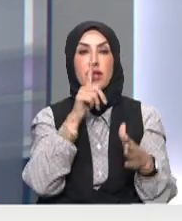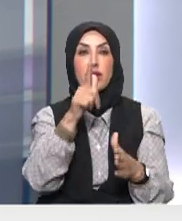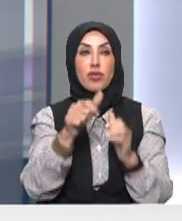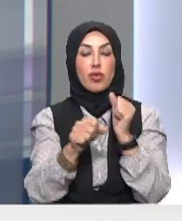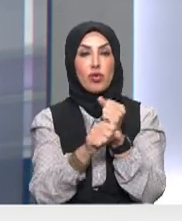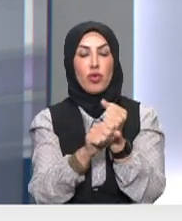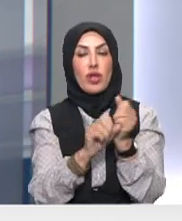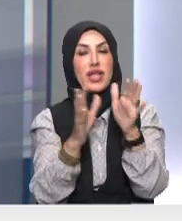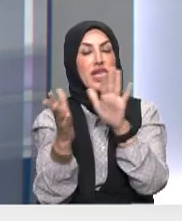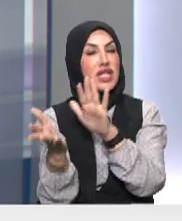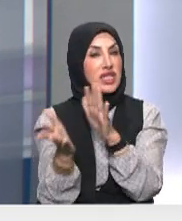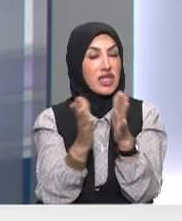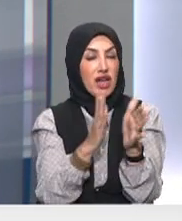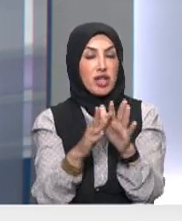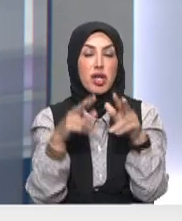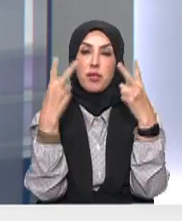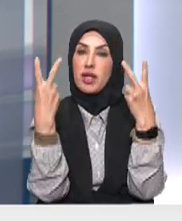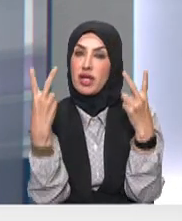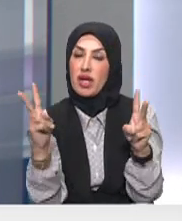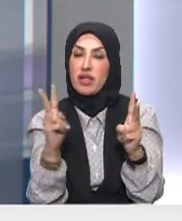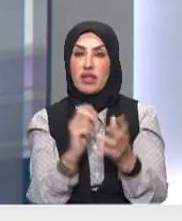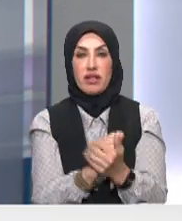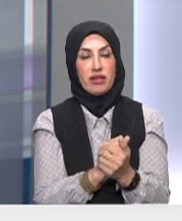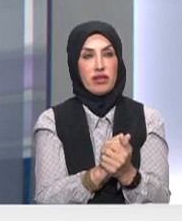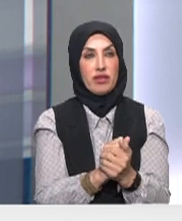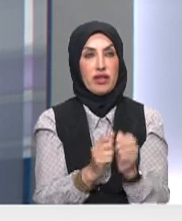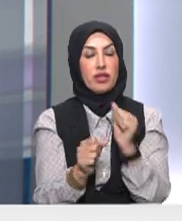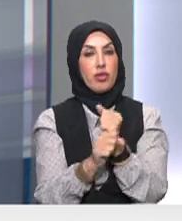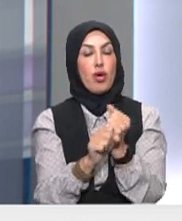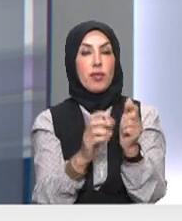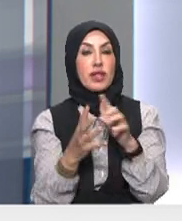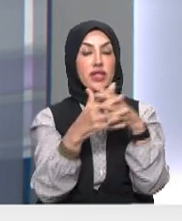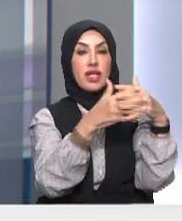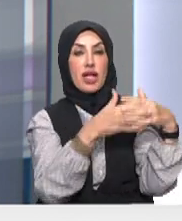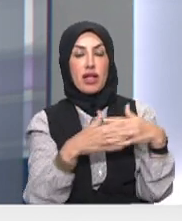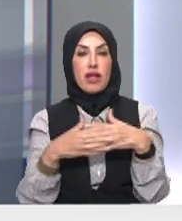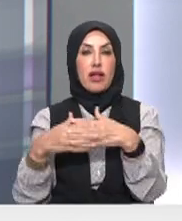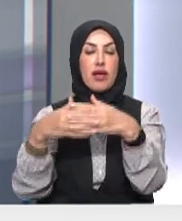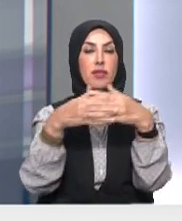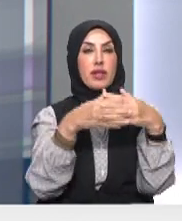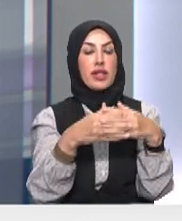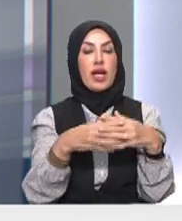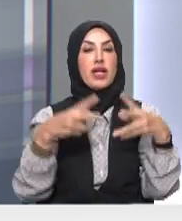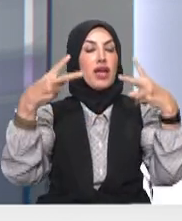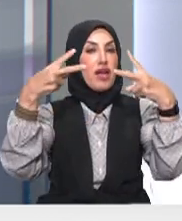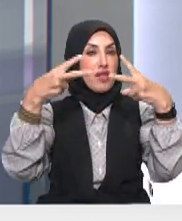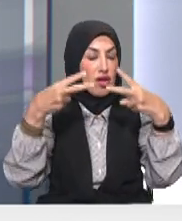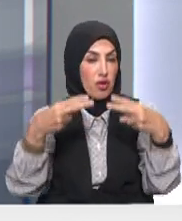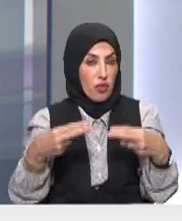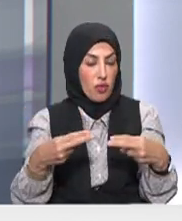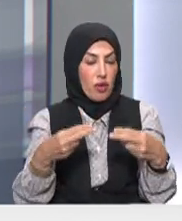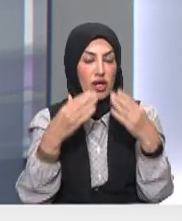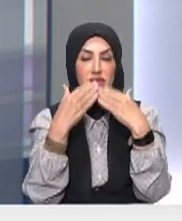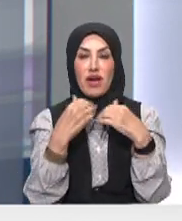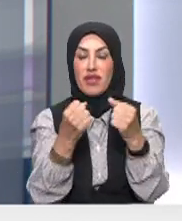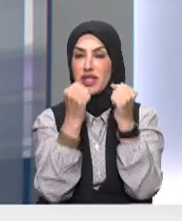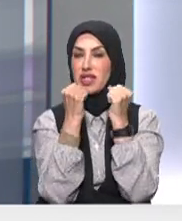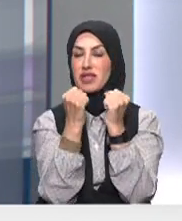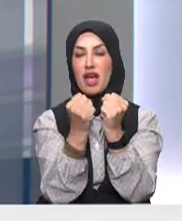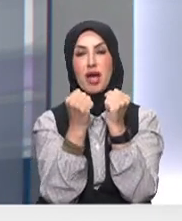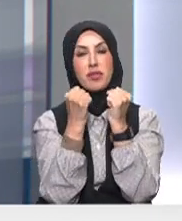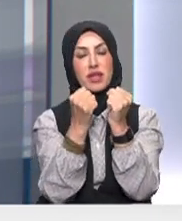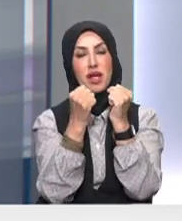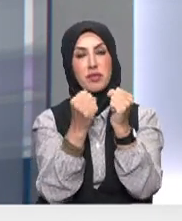90% من الاتفاق ورغم التفاؤل الامريكي تسير الهدنه على اشواك تهدد جهود الوساطه في